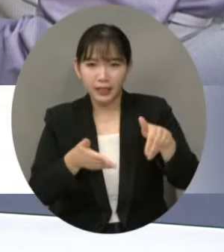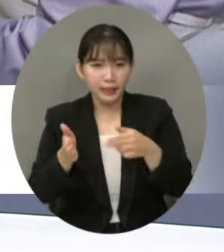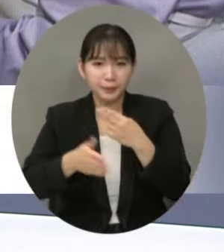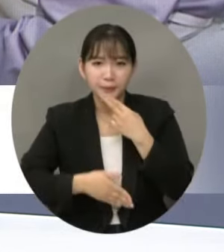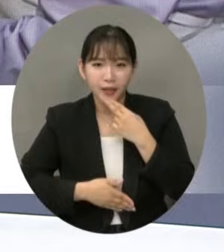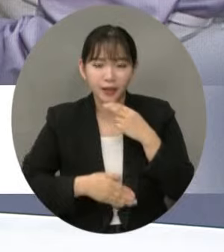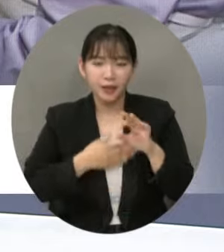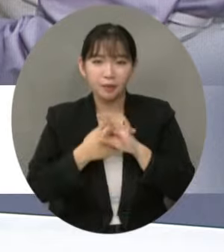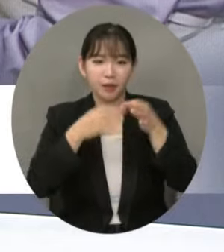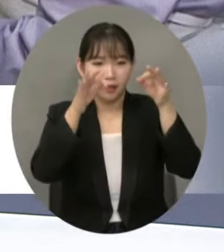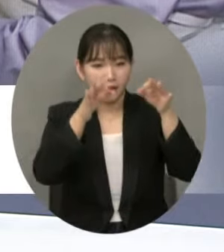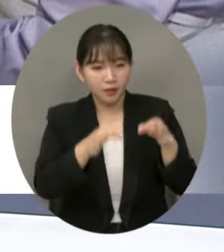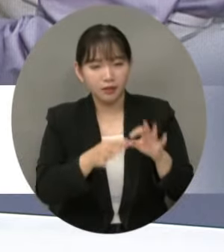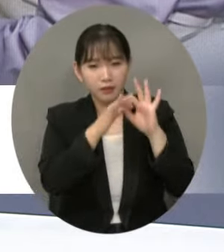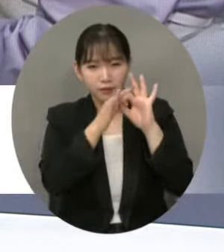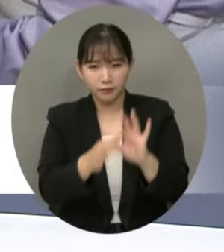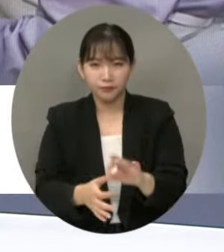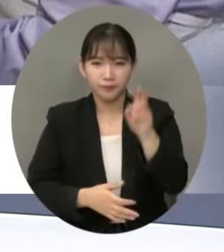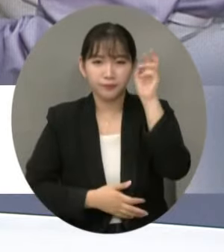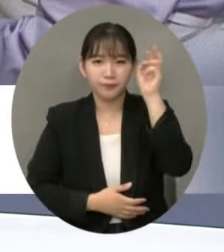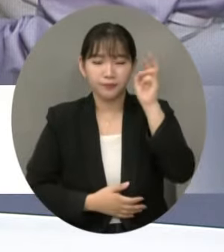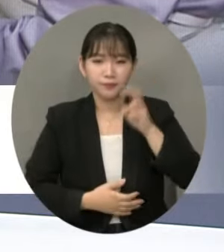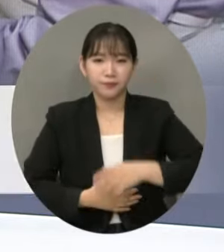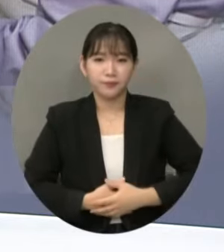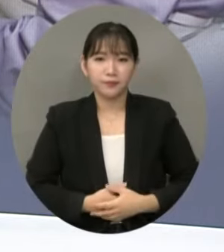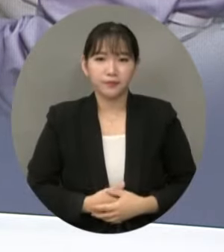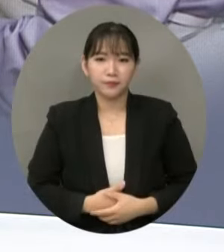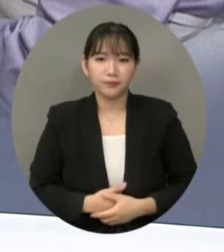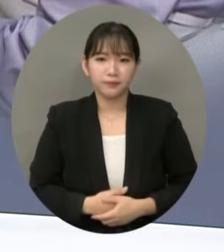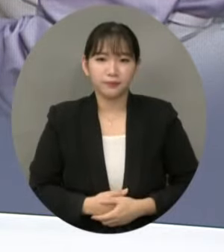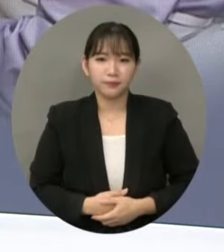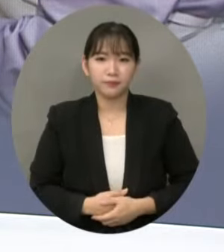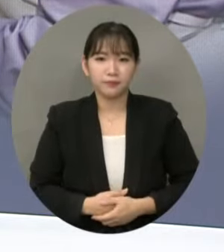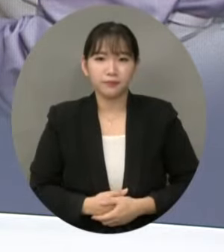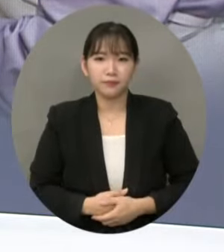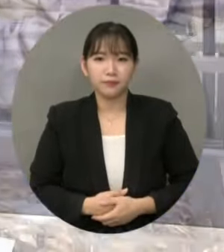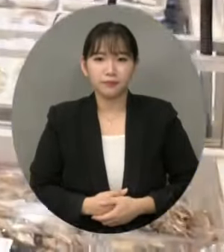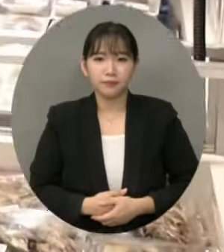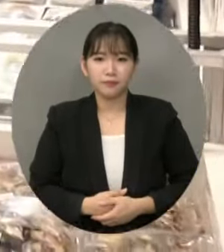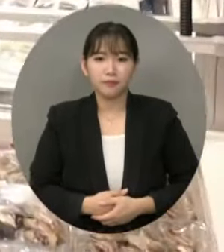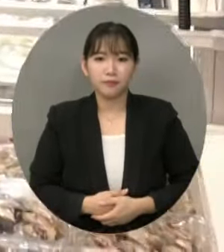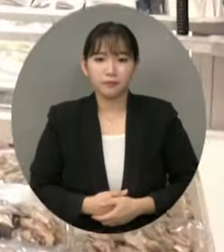않는다면 가격 하락세는 지속될 전망입니다. 신광아 기자입니다.